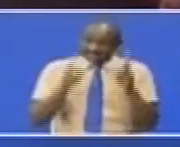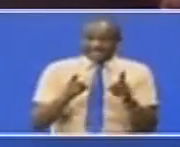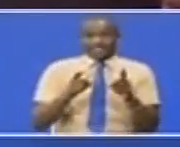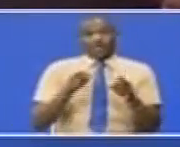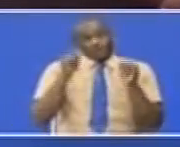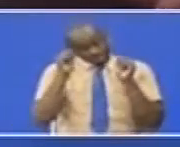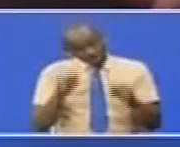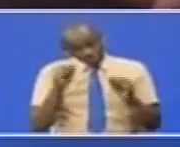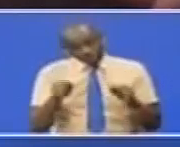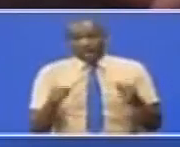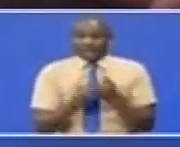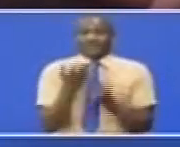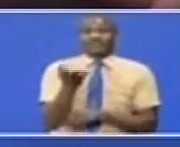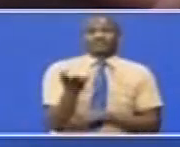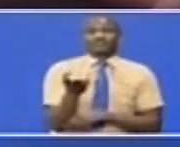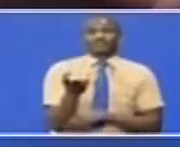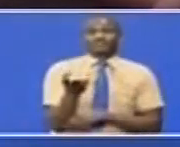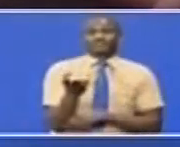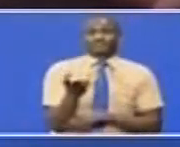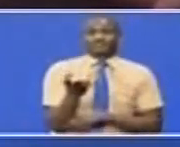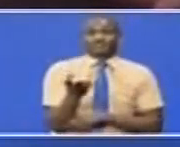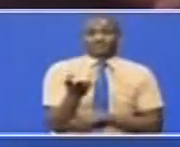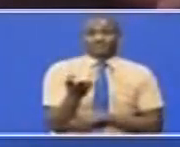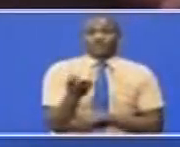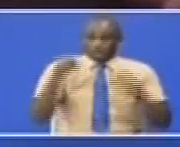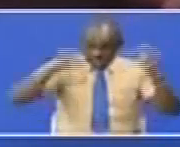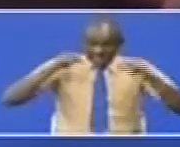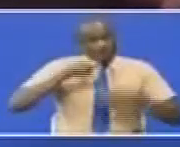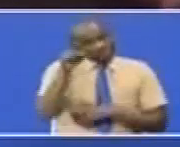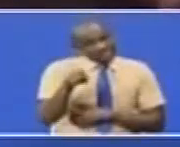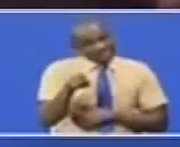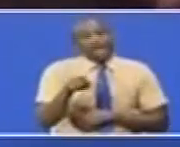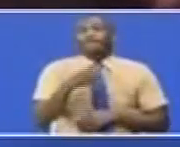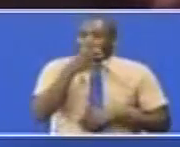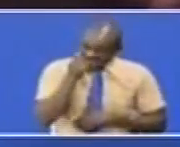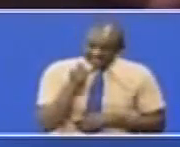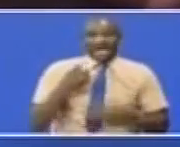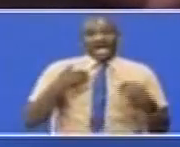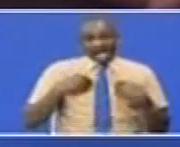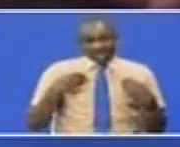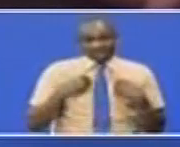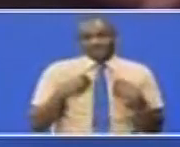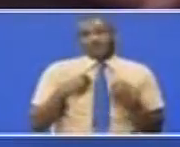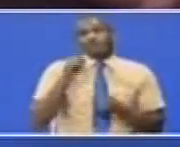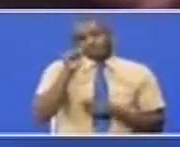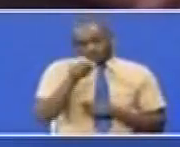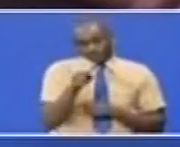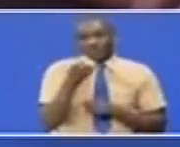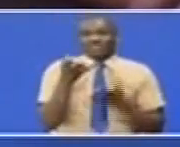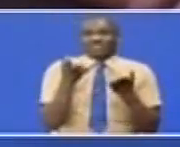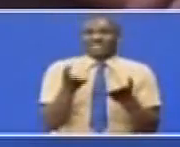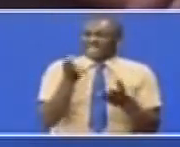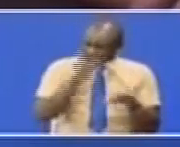go to where Nico is talking about, consensus, they had better have their intelligence reports